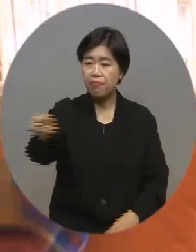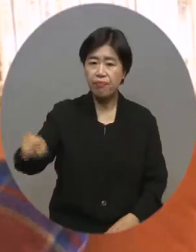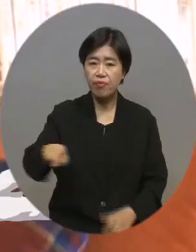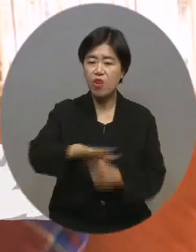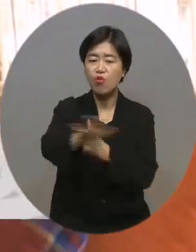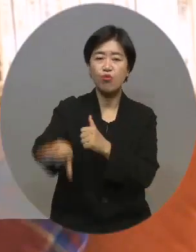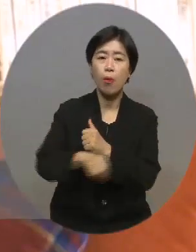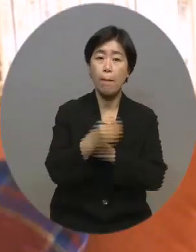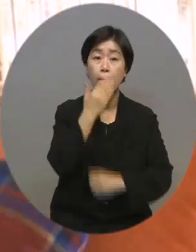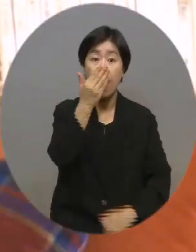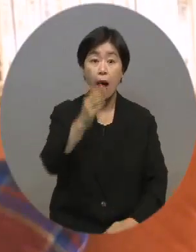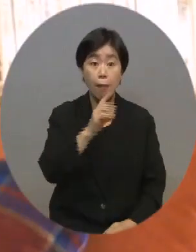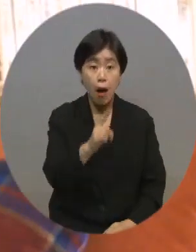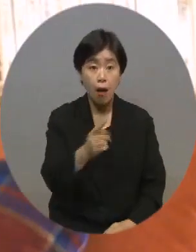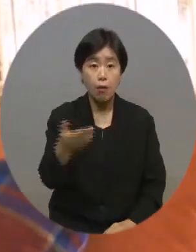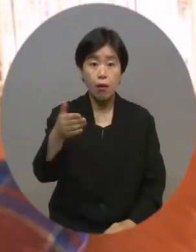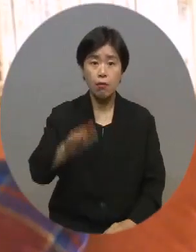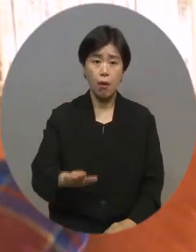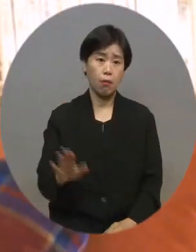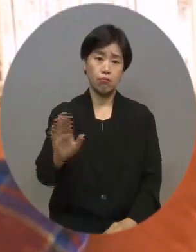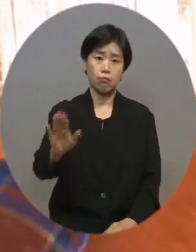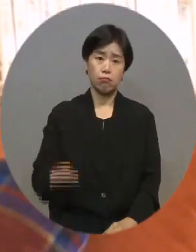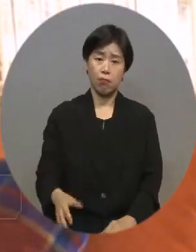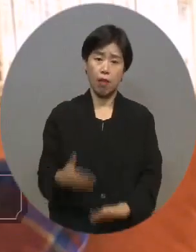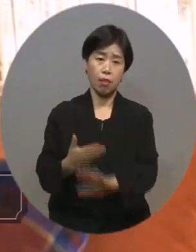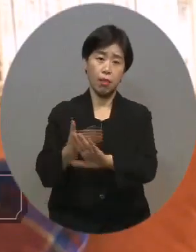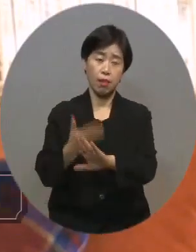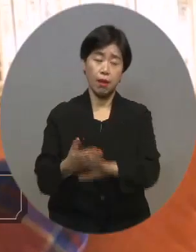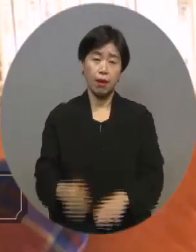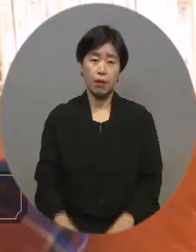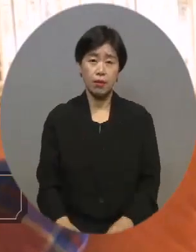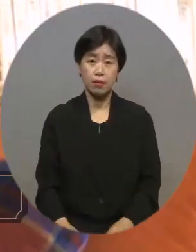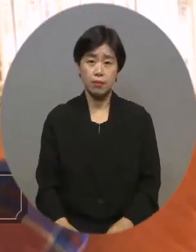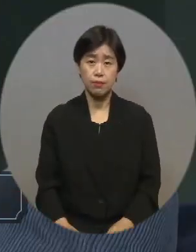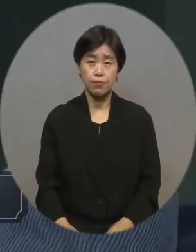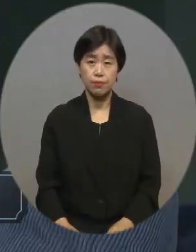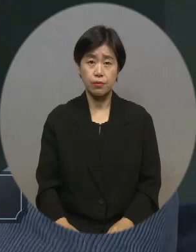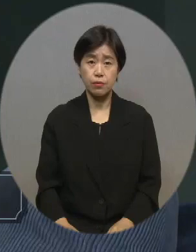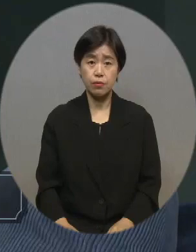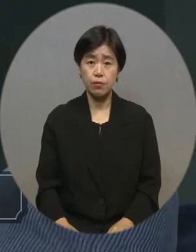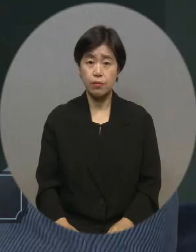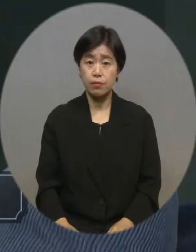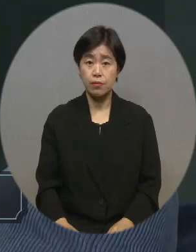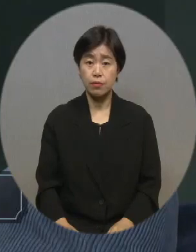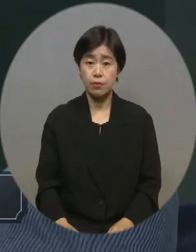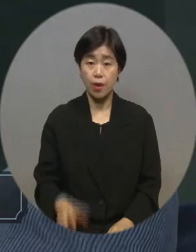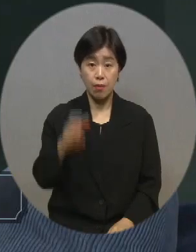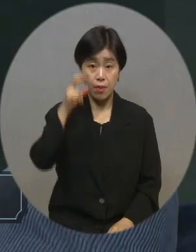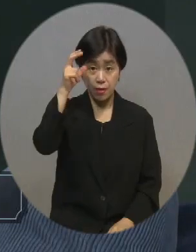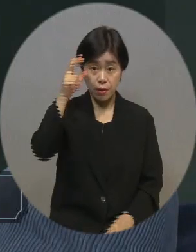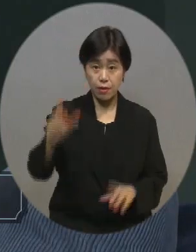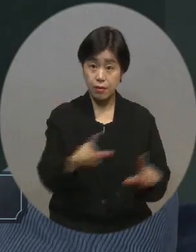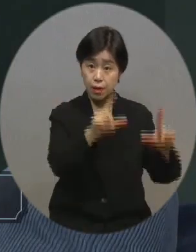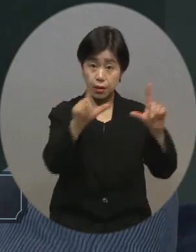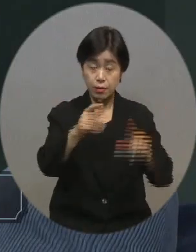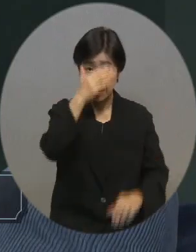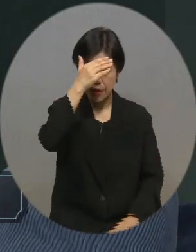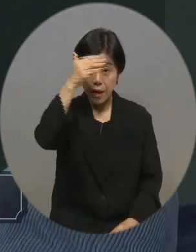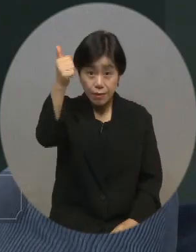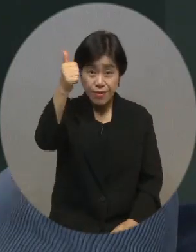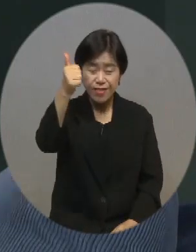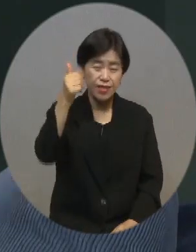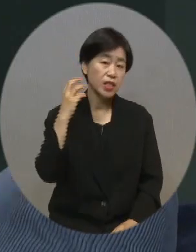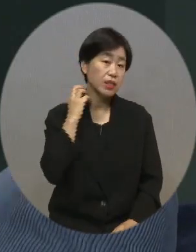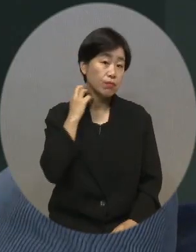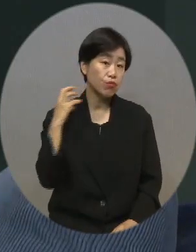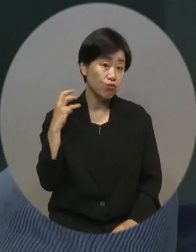무릎 꿇었습니까? 네. 오히려 지금 강경하게 나가거든요. 그러니까 지금 명분이 없어진 거예요. 평양에 있는 그 할아버지가